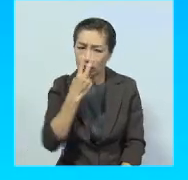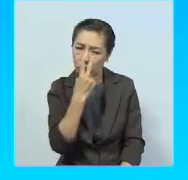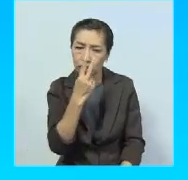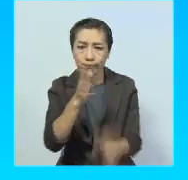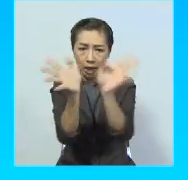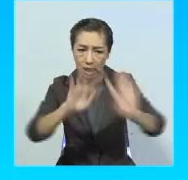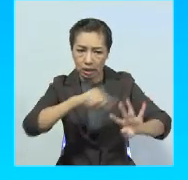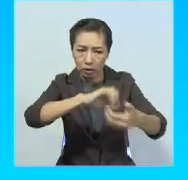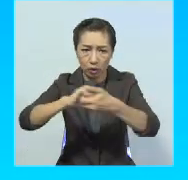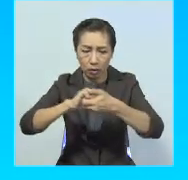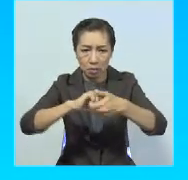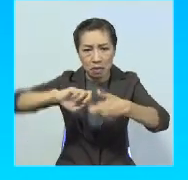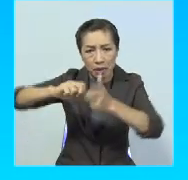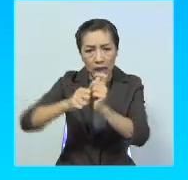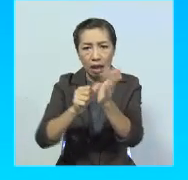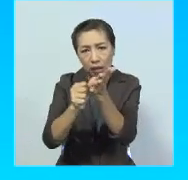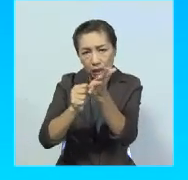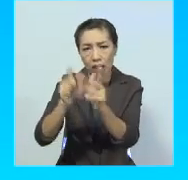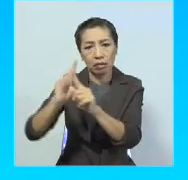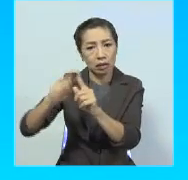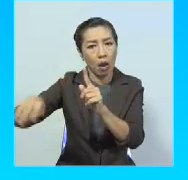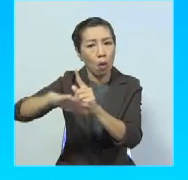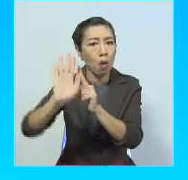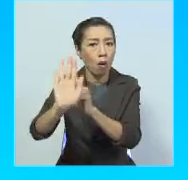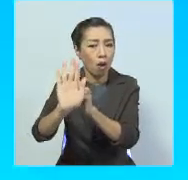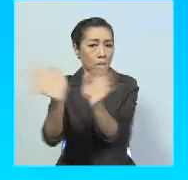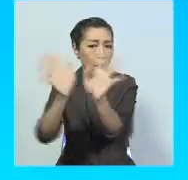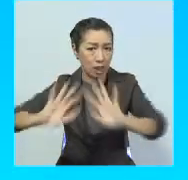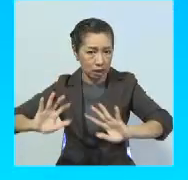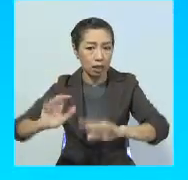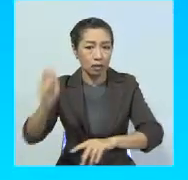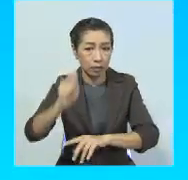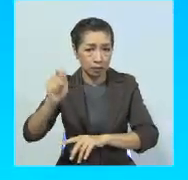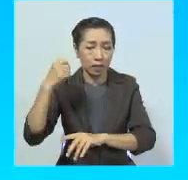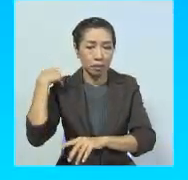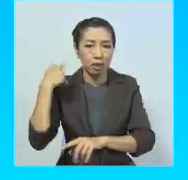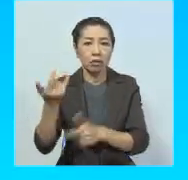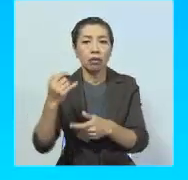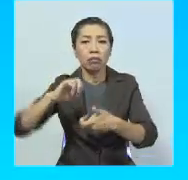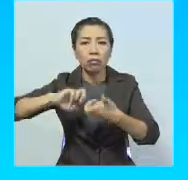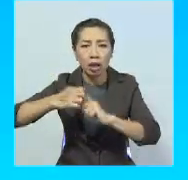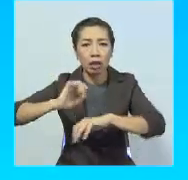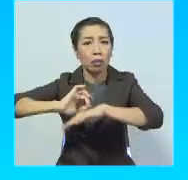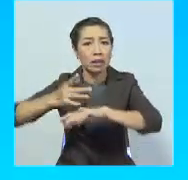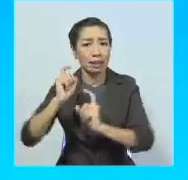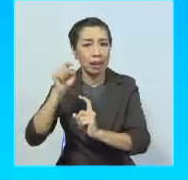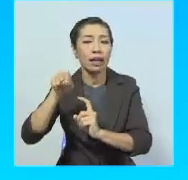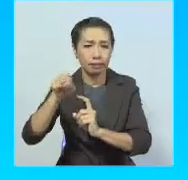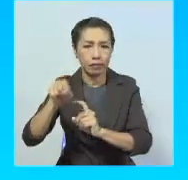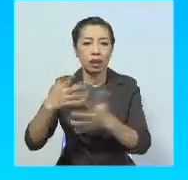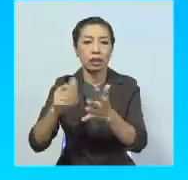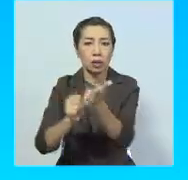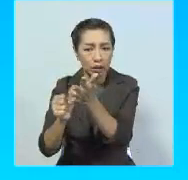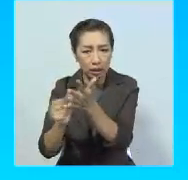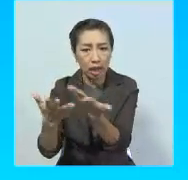าเซียนต้องช่วยกันแก้ไขปัญหาความท้าทายในภูมิภาคนี้โดยเฉพาะอย่างยิ่งค่ะการรับมือกับภัยพิบัติทางธรรมชาติการพัฒ